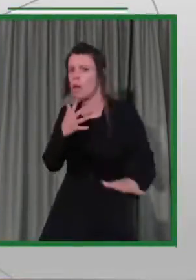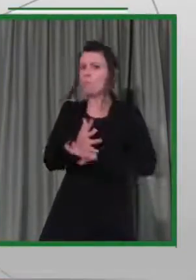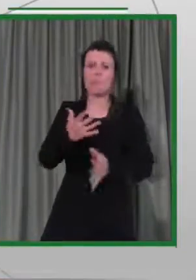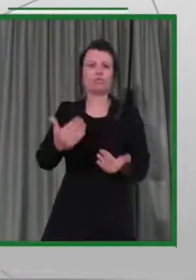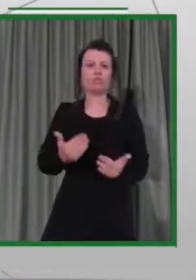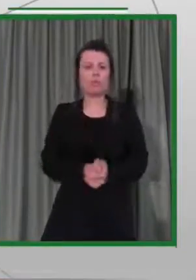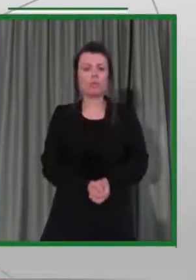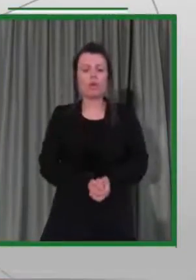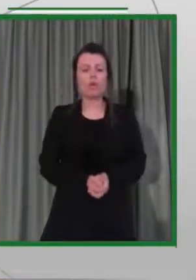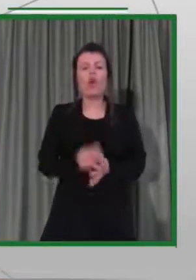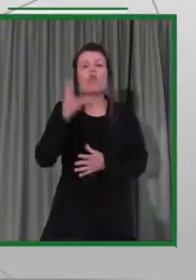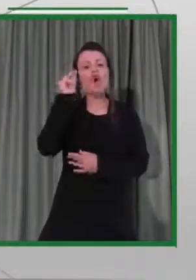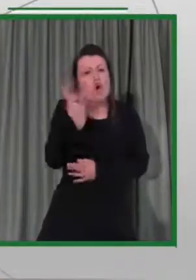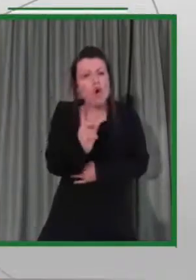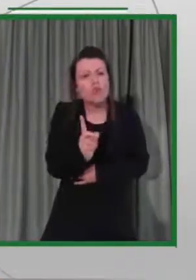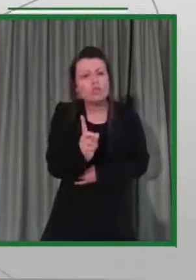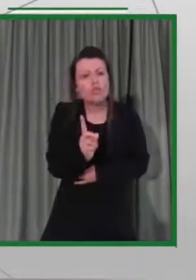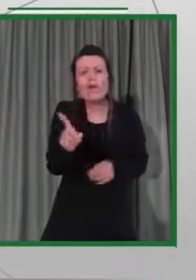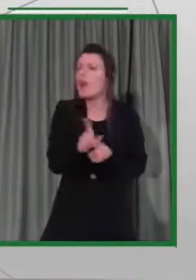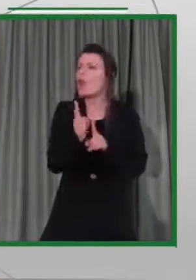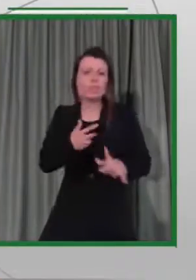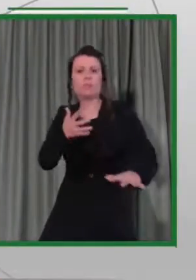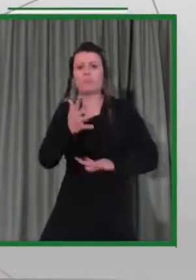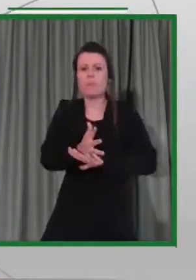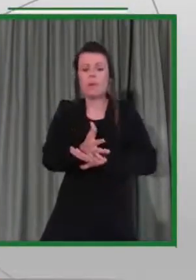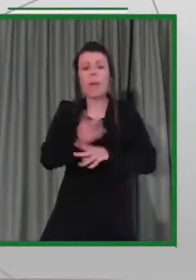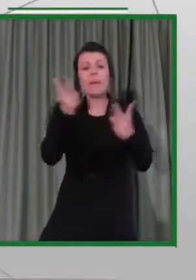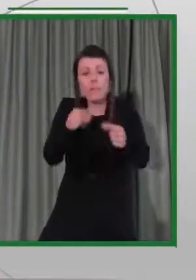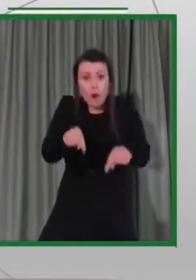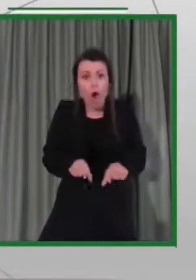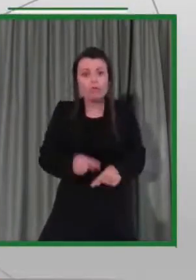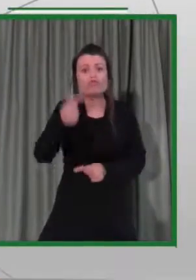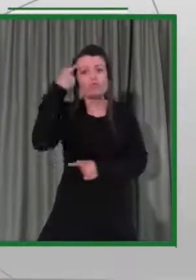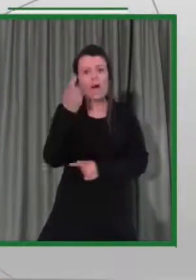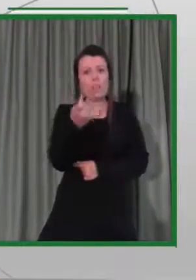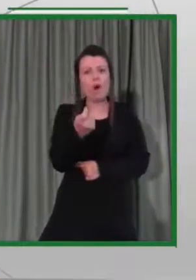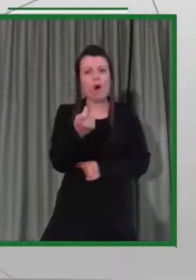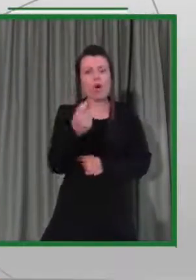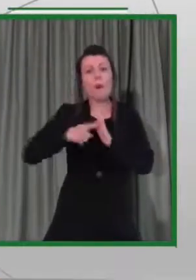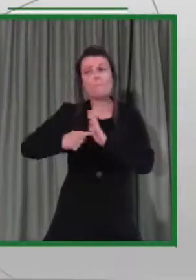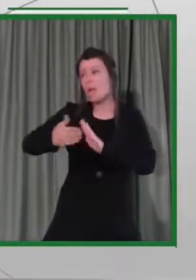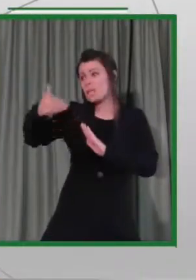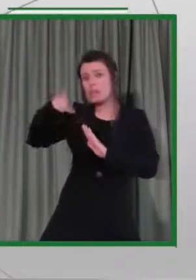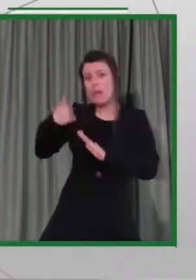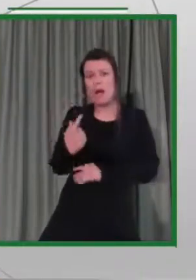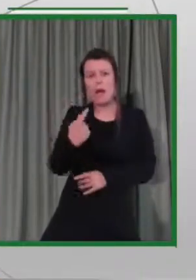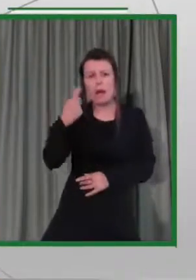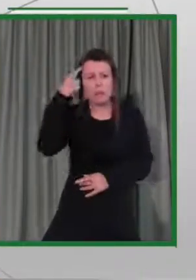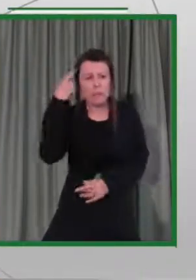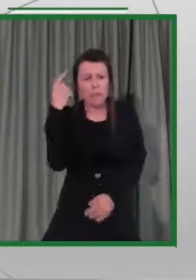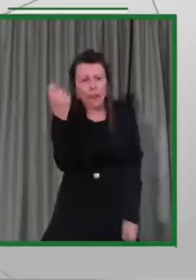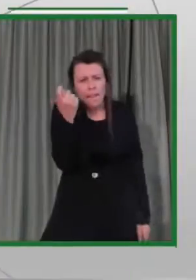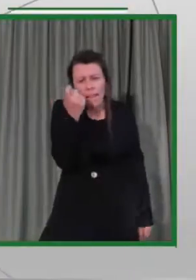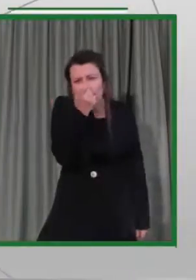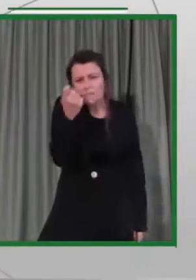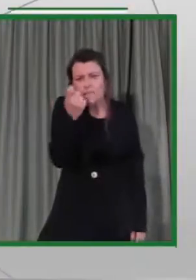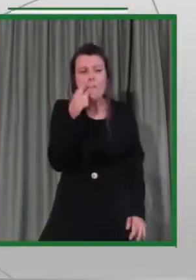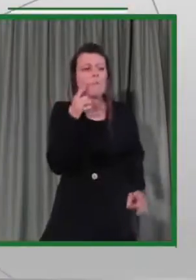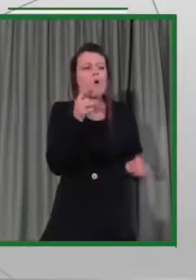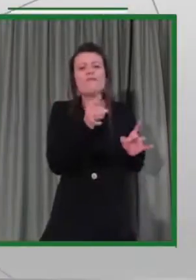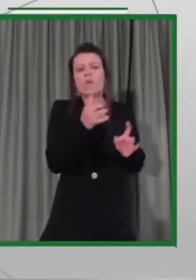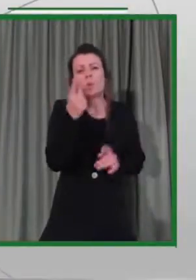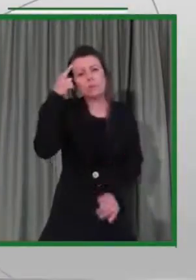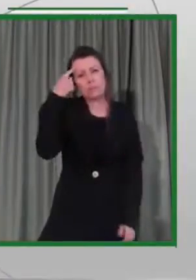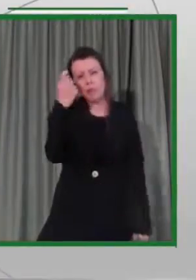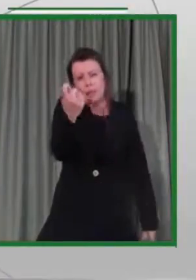conoscere, perché anche oggi sappiamo poco. Mesi fa sapevamo pochissimo di questo virus. Siamo state una delle